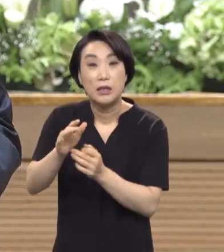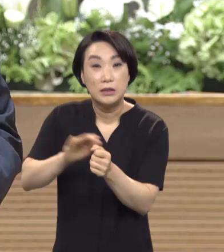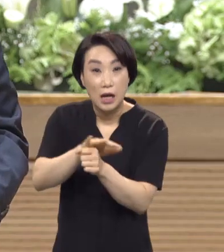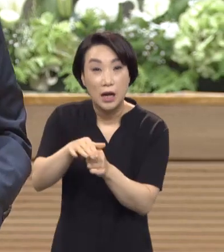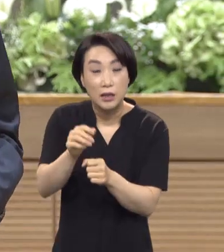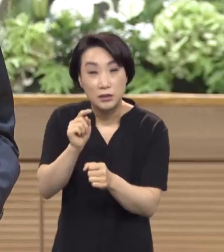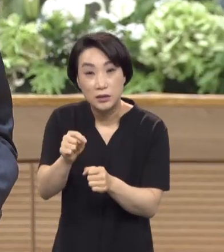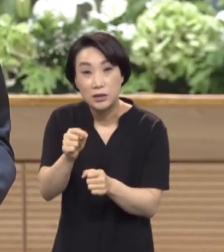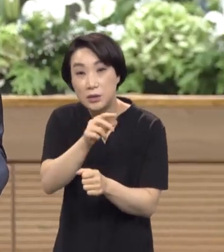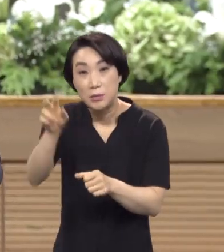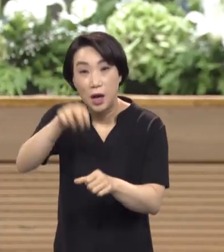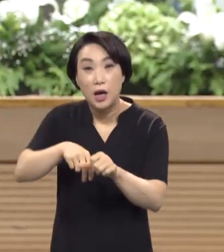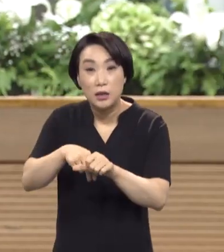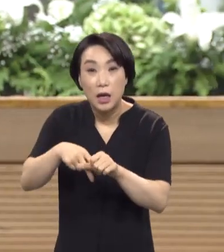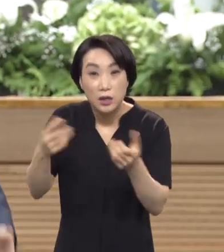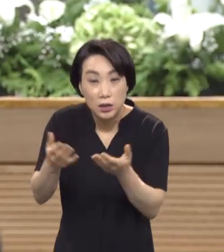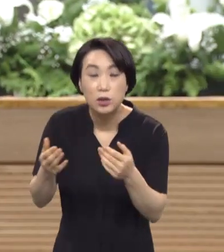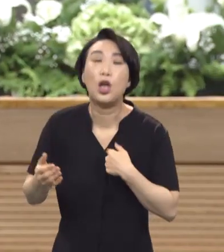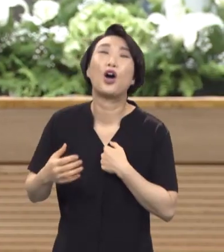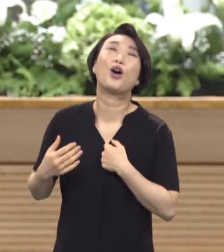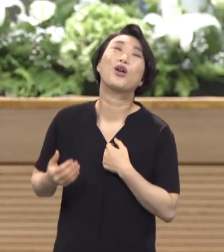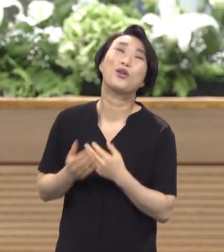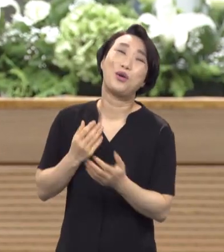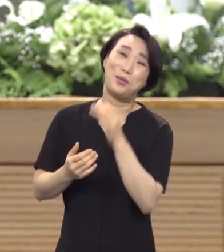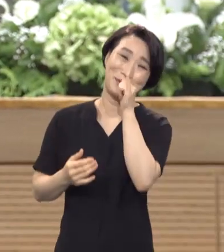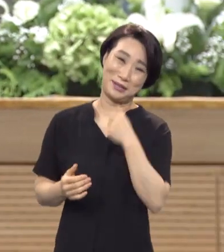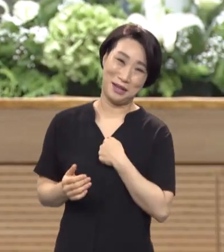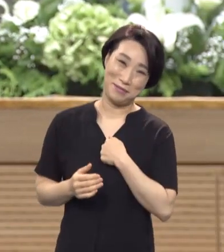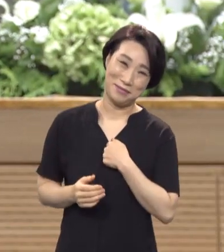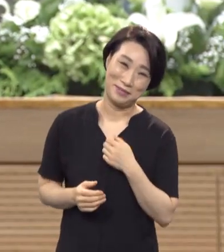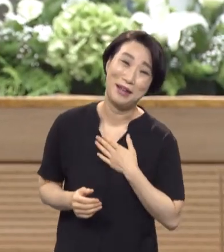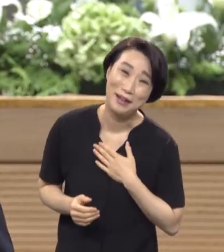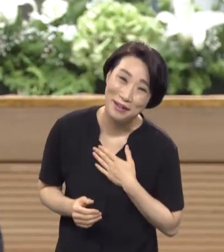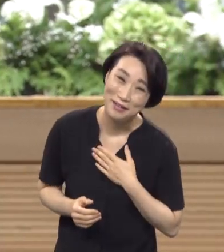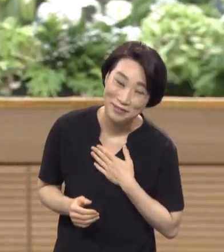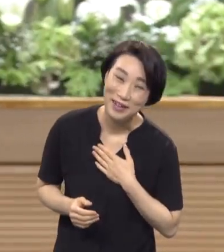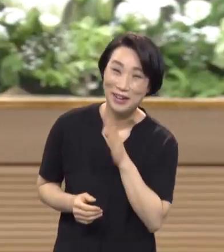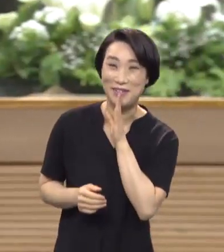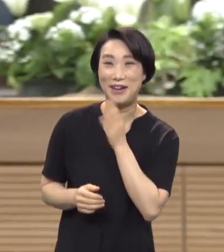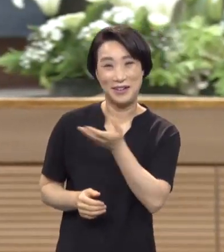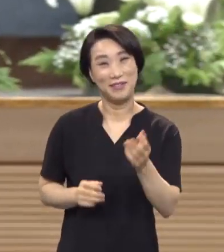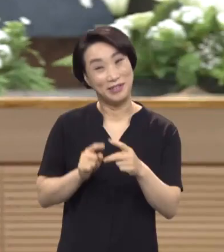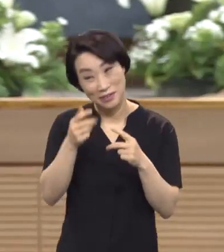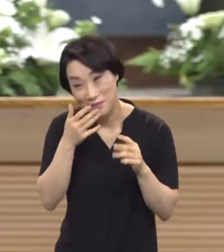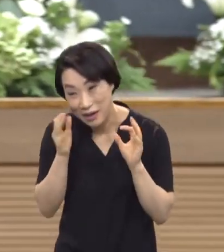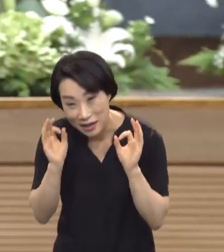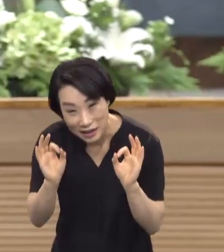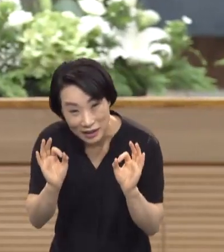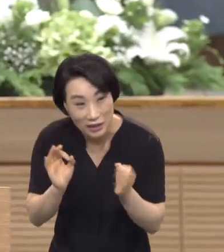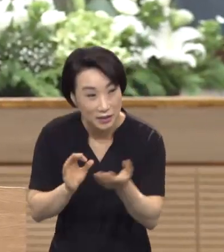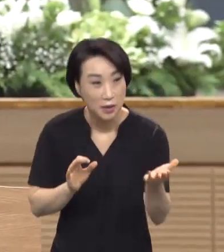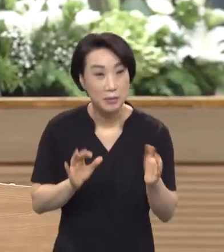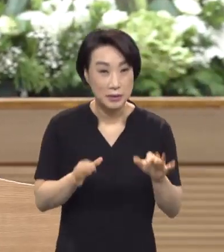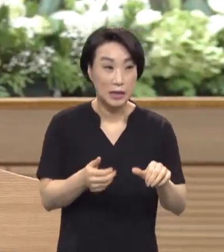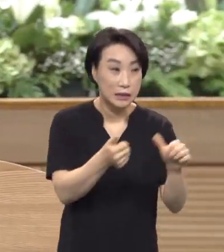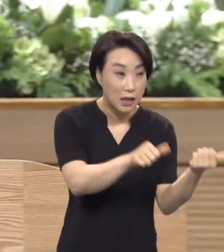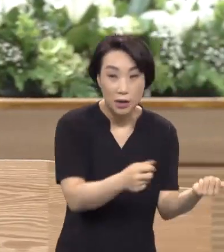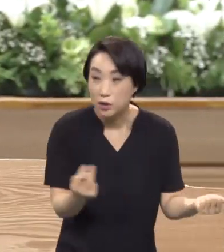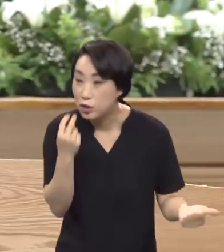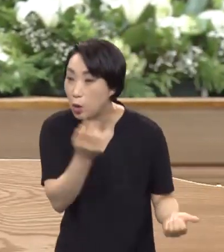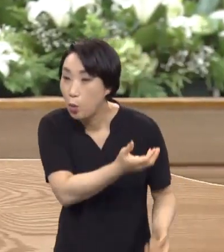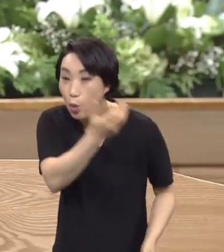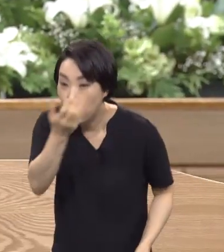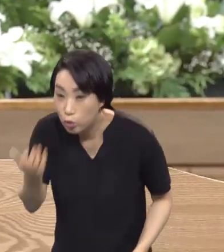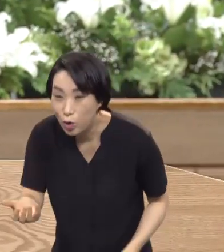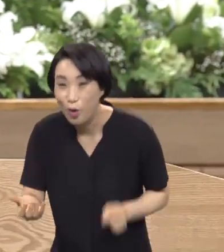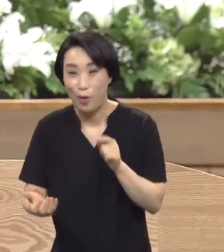현장이 내 안에 있기 때문에. 알아듣습니까? 야, 그러니까 사망에서 생명으로